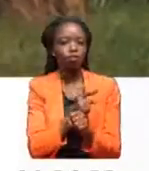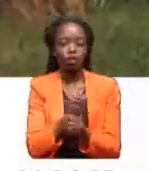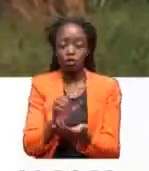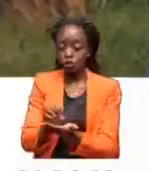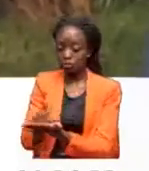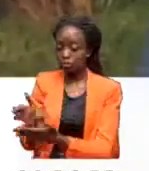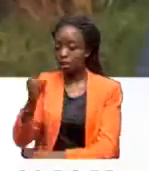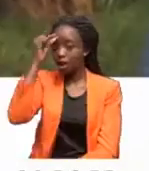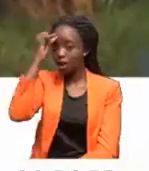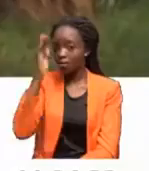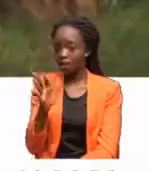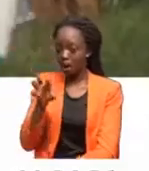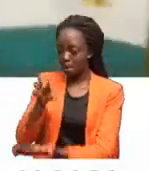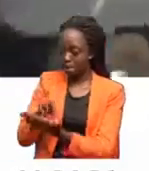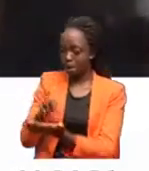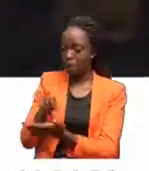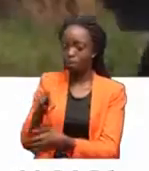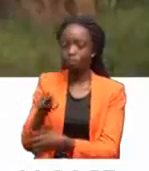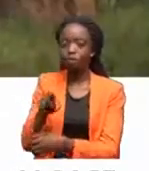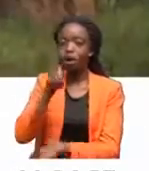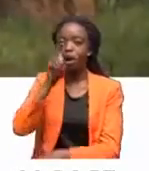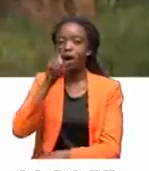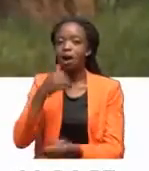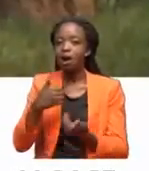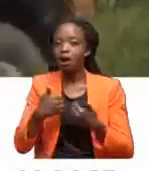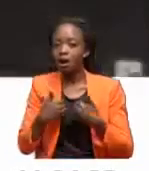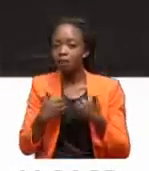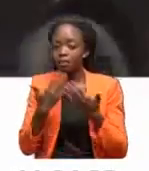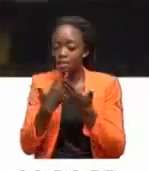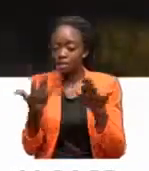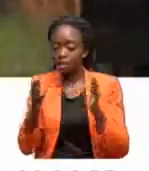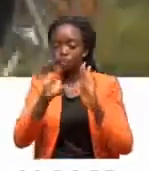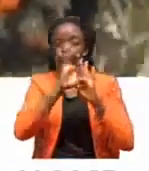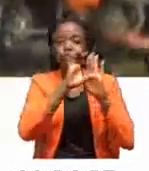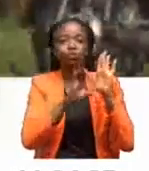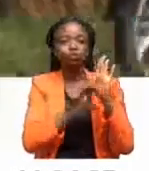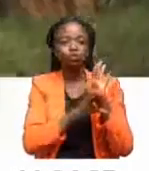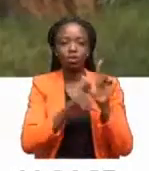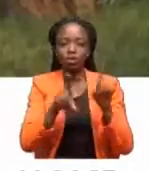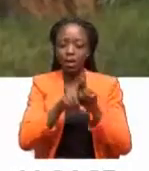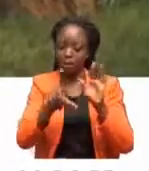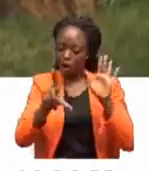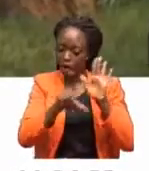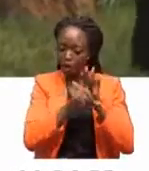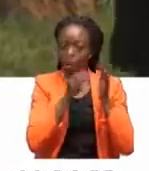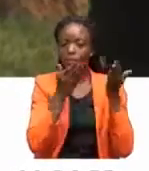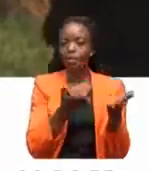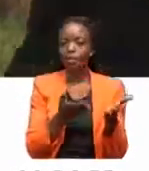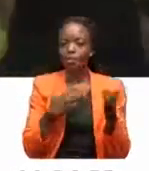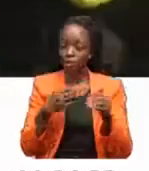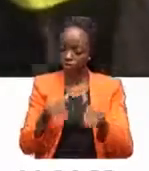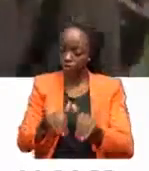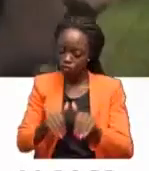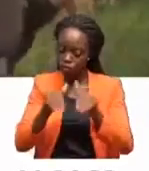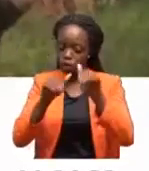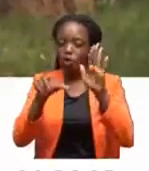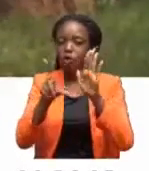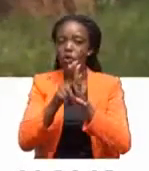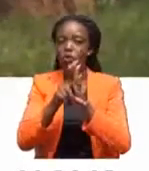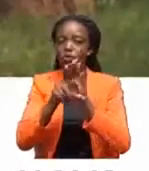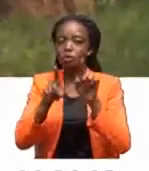katika mamlaka, tuko na mambo ya katiba na pia tuko na sheria. Tumefuata sheria jinsi inafaa